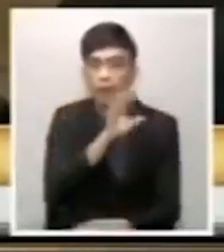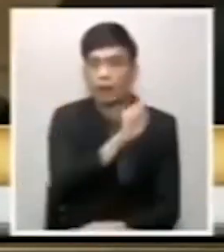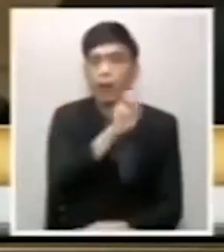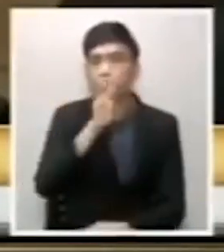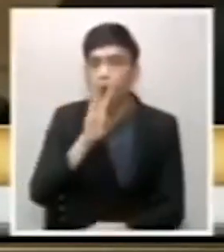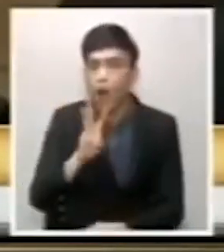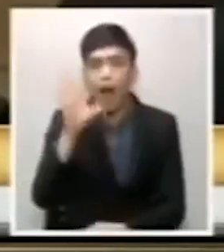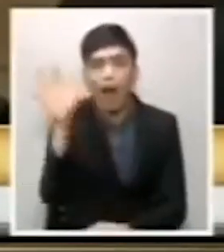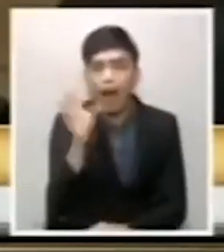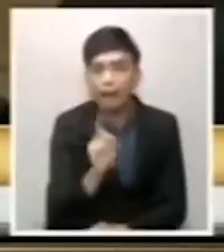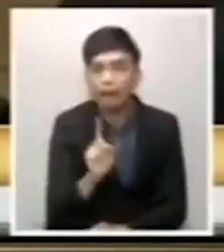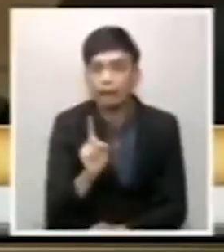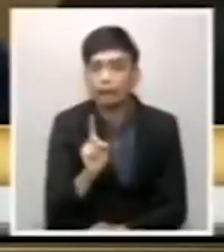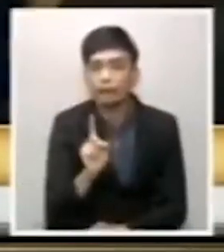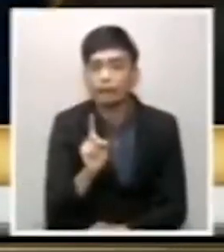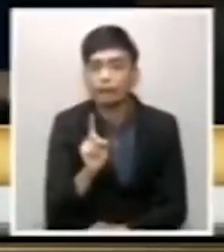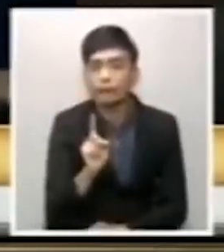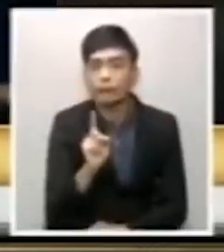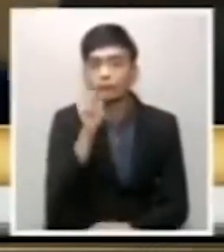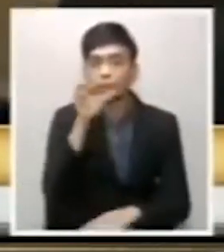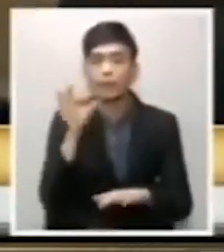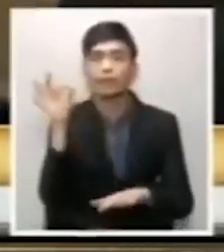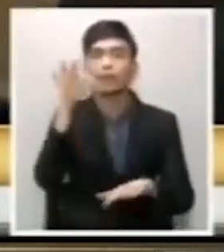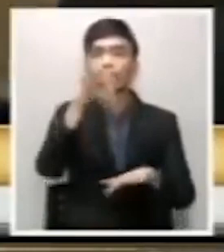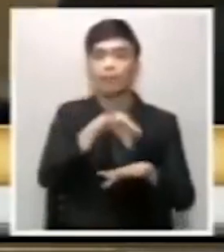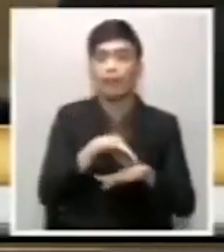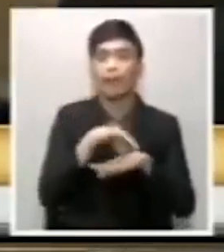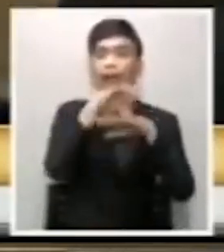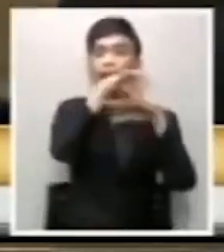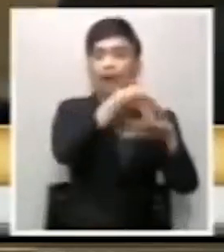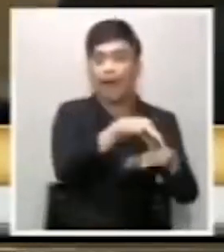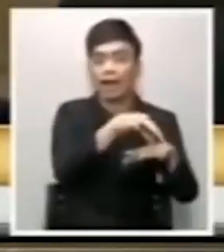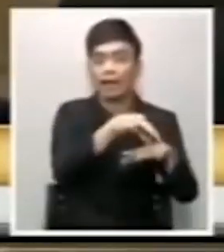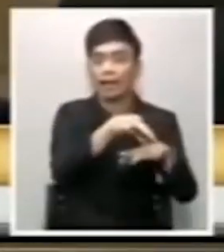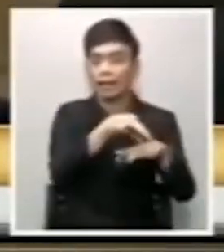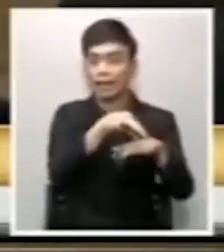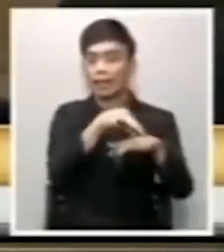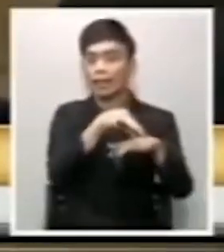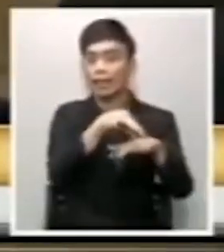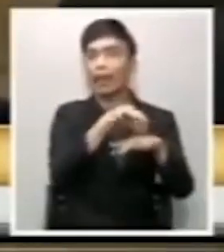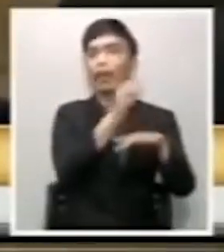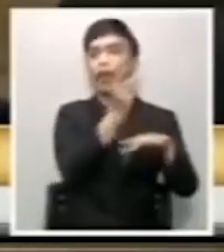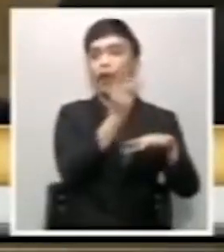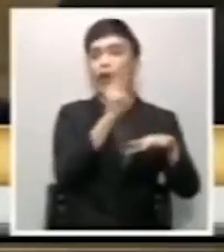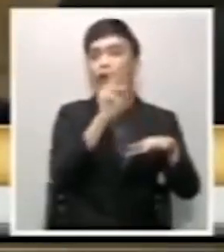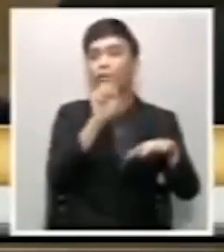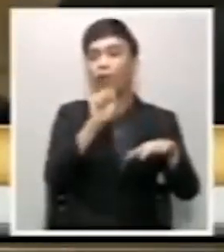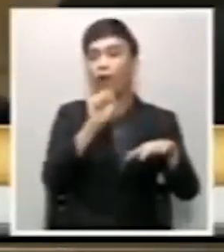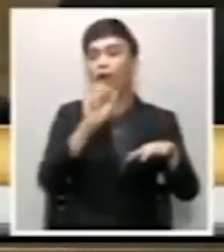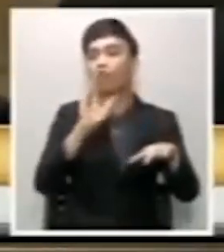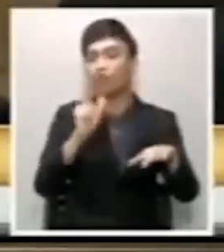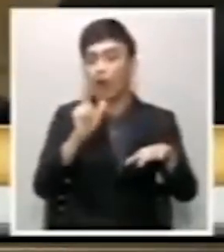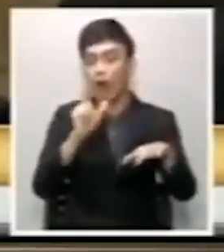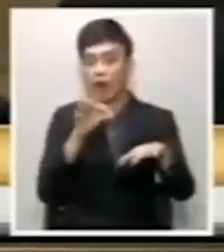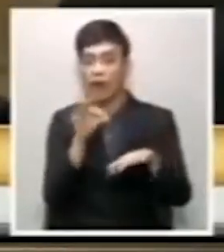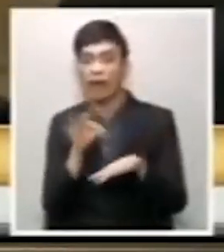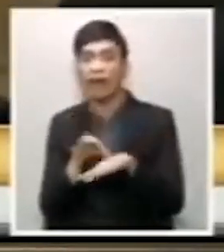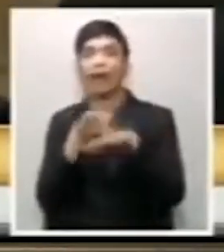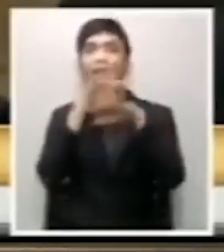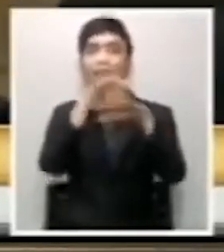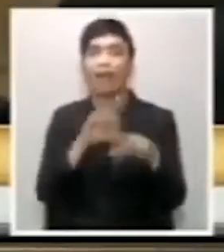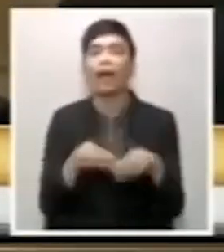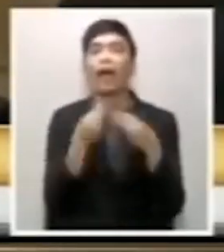ดนี้มาจากการแต่งตั้งโดยคนไม่กี่คนนั่นคือคสช.ซึ่งมีสมาชิกทั้งสิ้น15ค